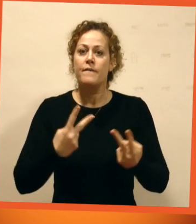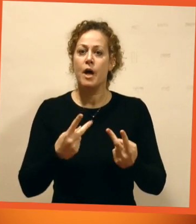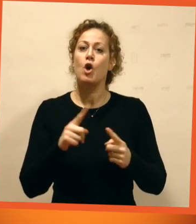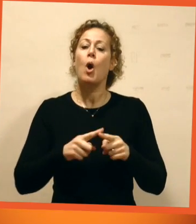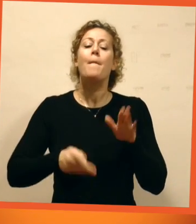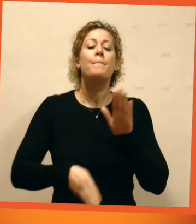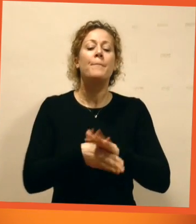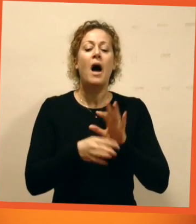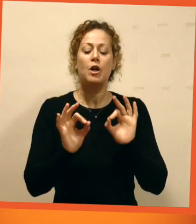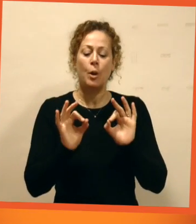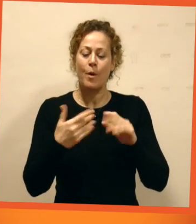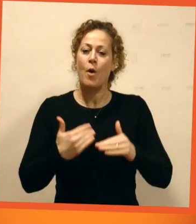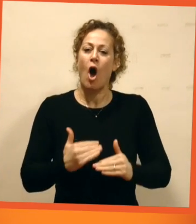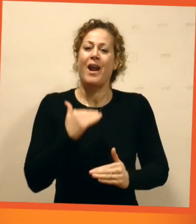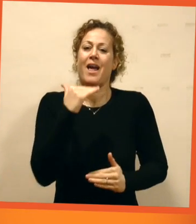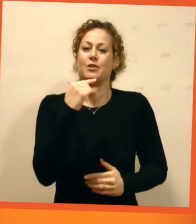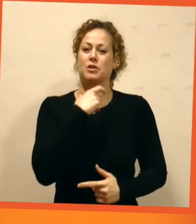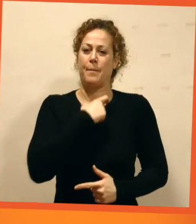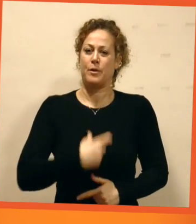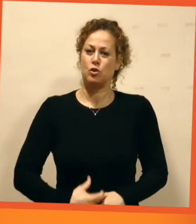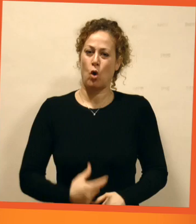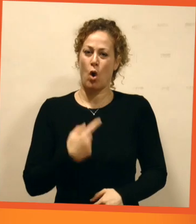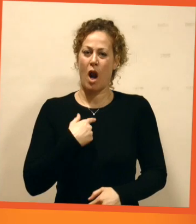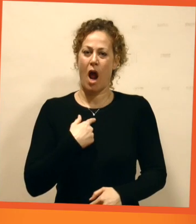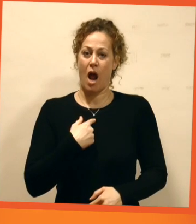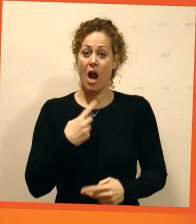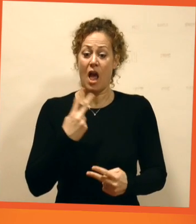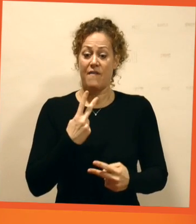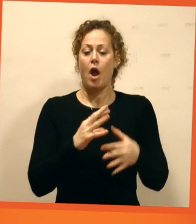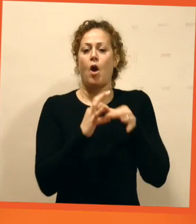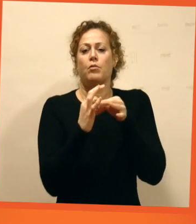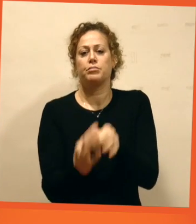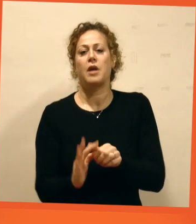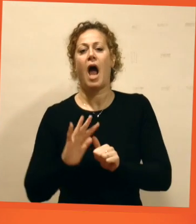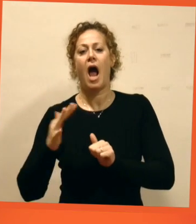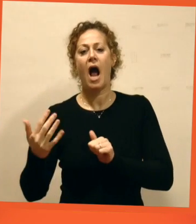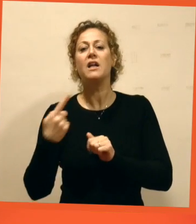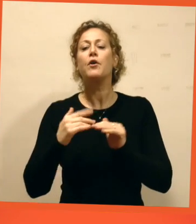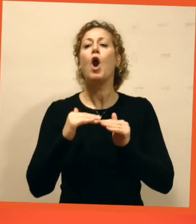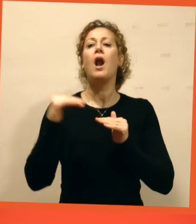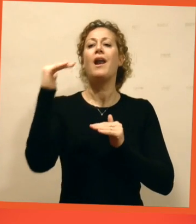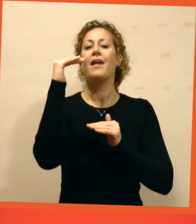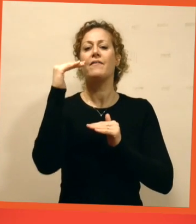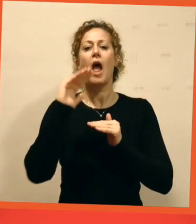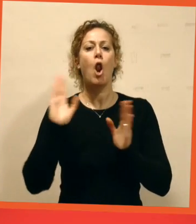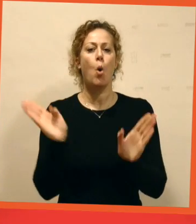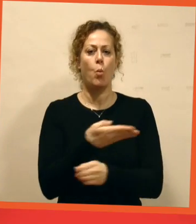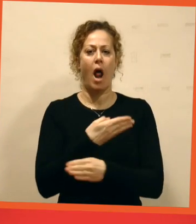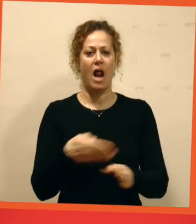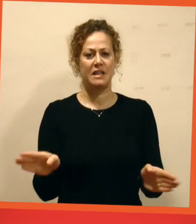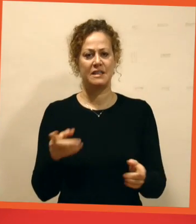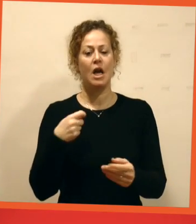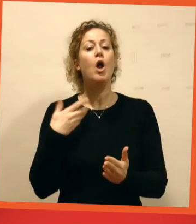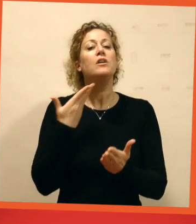persona, quello che tu dici, crescita personale, mi immagino accettata a tutti i livelli. Alle volte probabilmente certo. Quando si